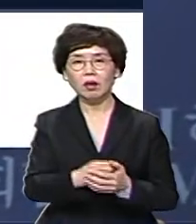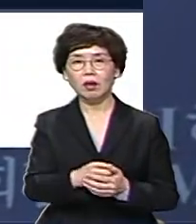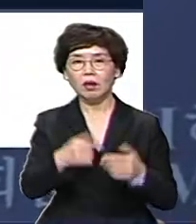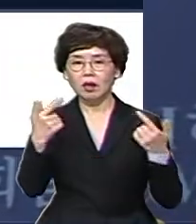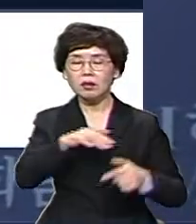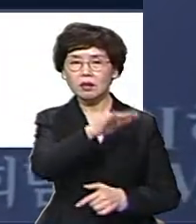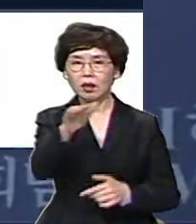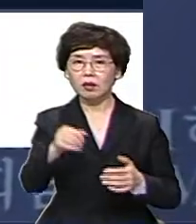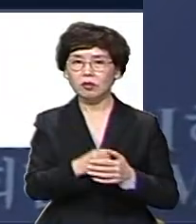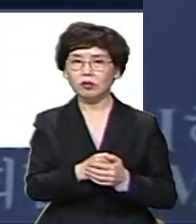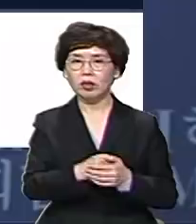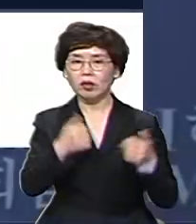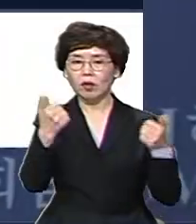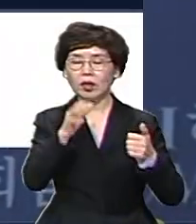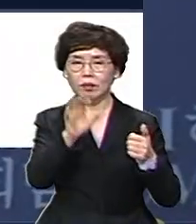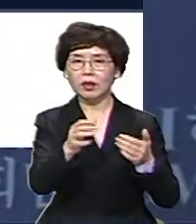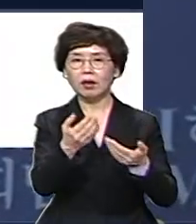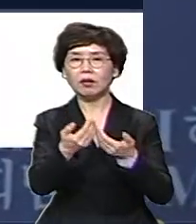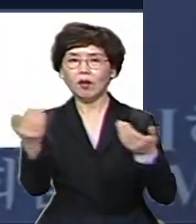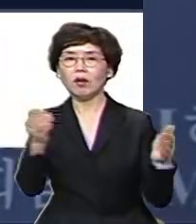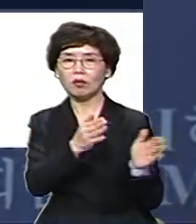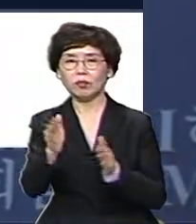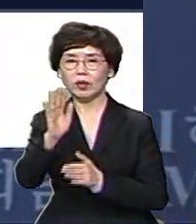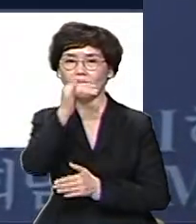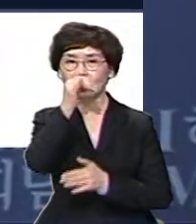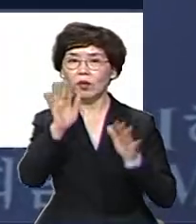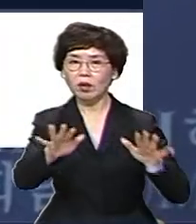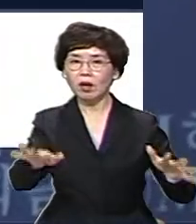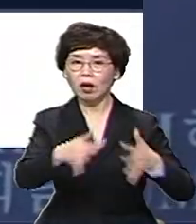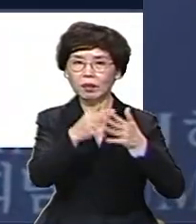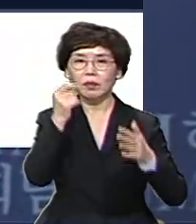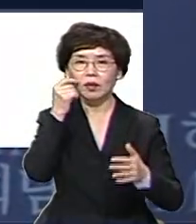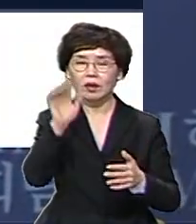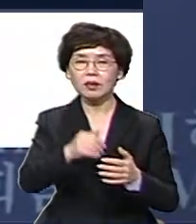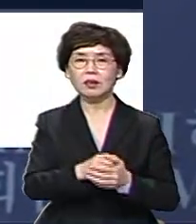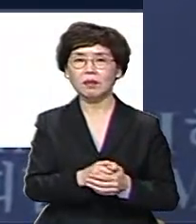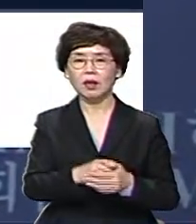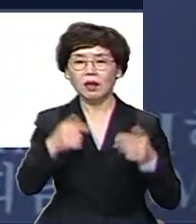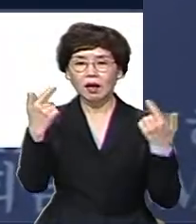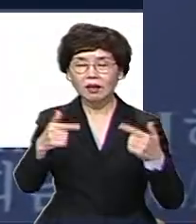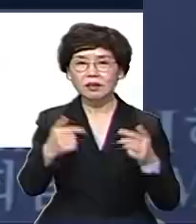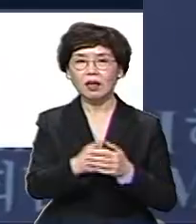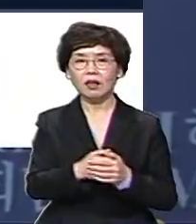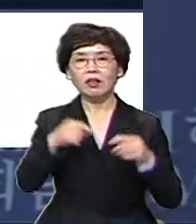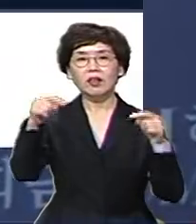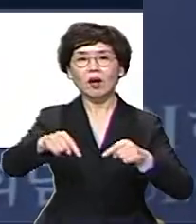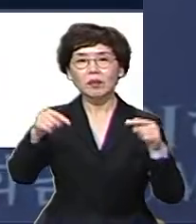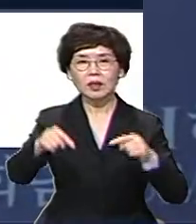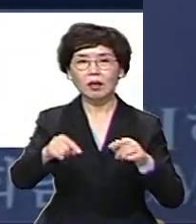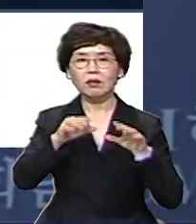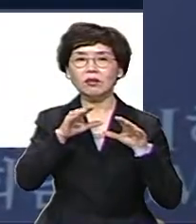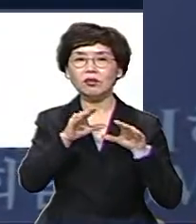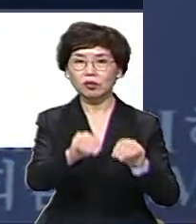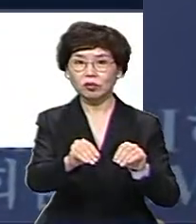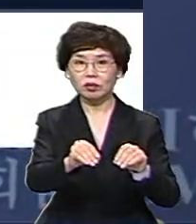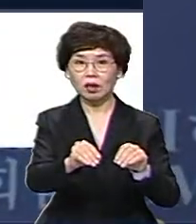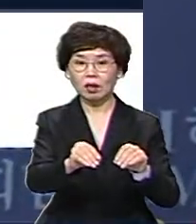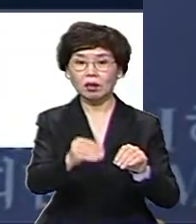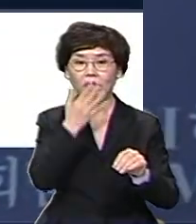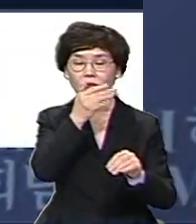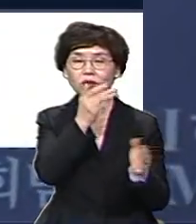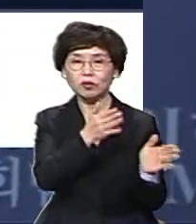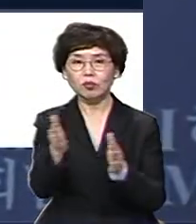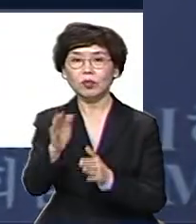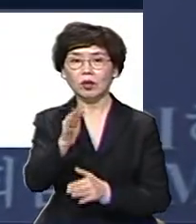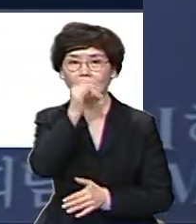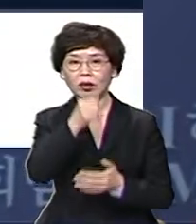같은데 좀 시기상조 아니었습니까? 그 다음 질문으로 앞으로 몇 개월은 어떨 것 같습니까? 항상 우리는 회담장을 나갈 준비가 되어